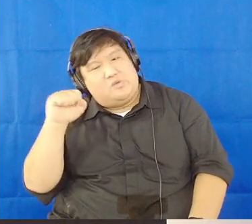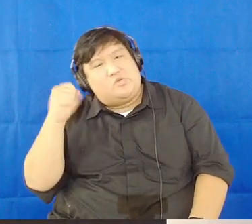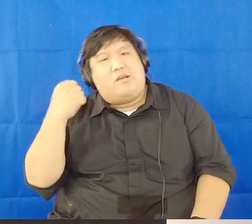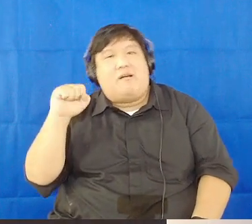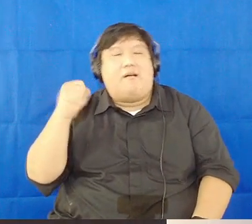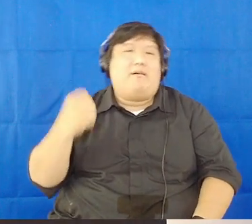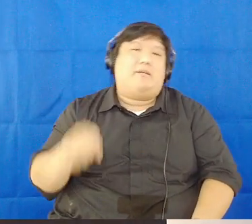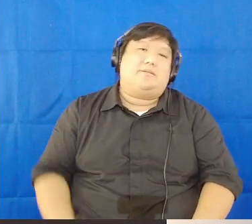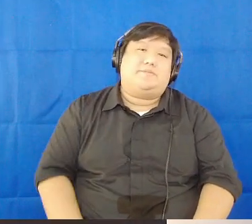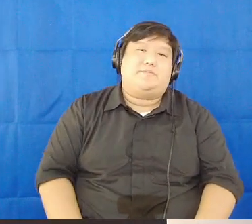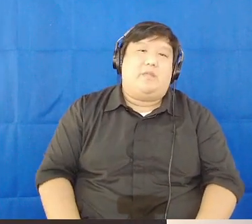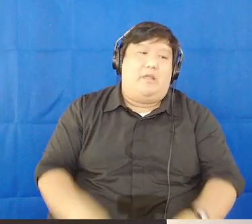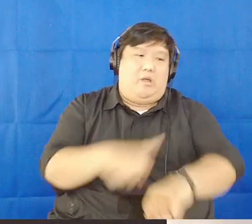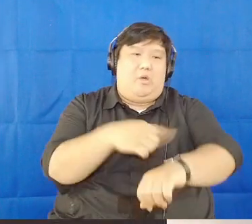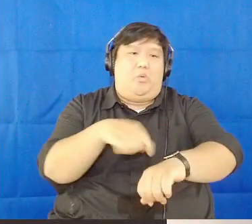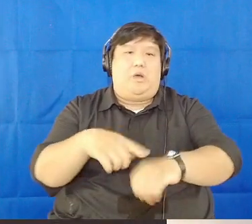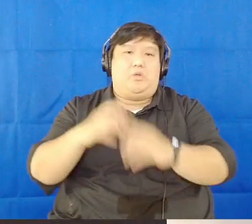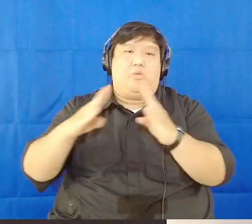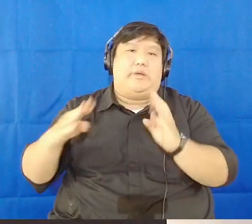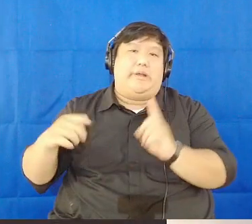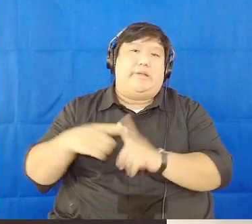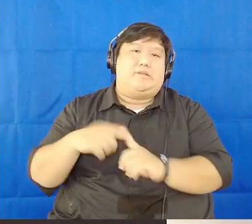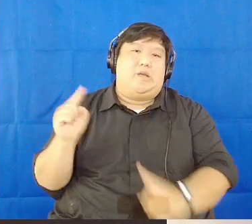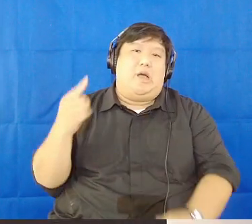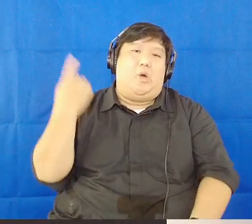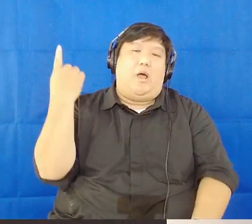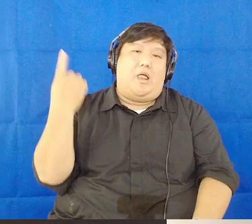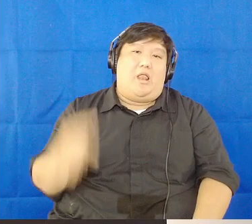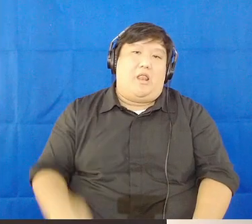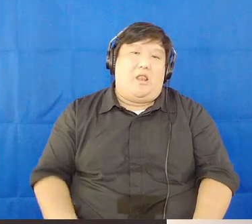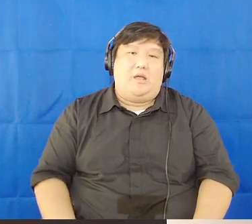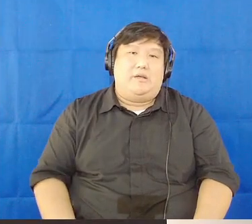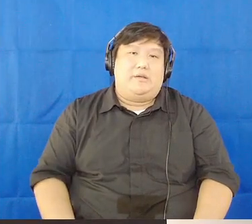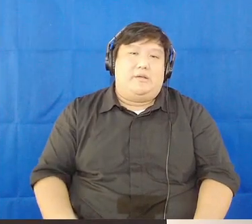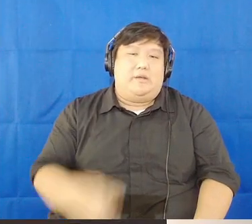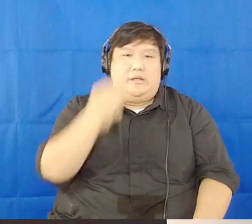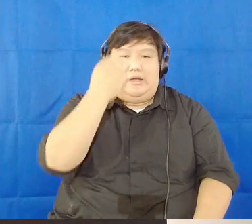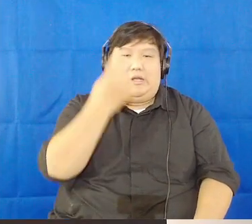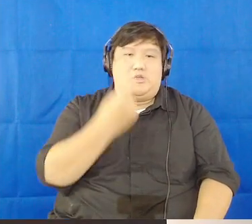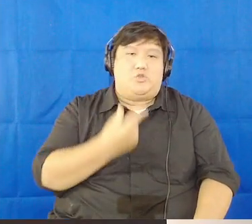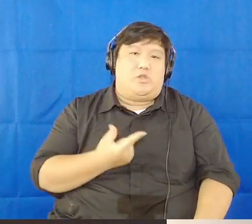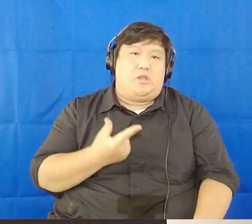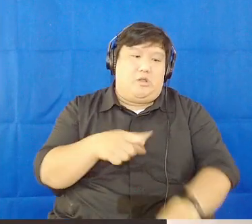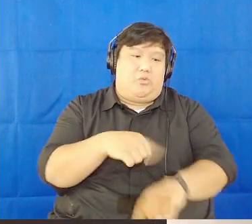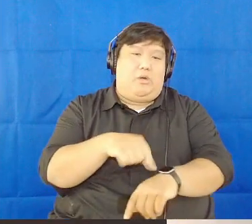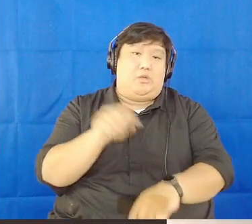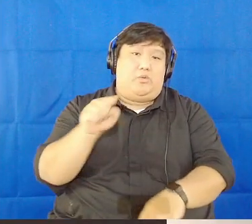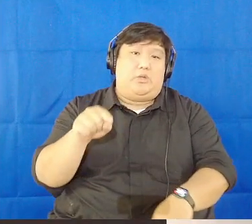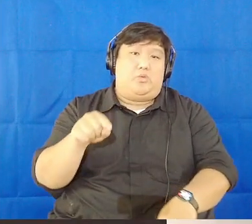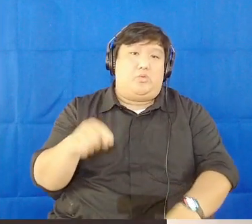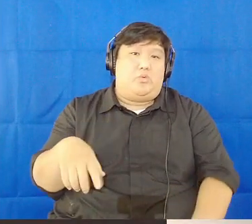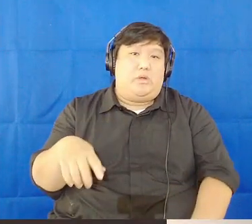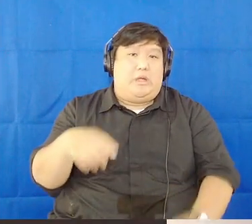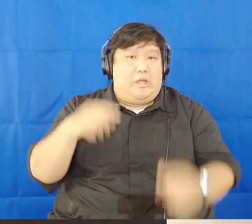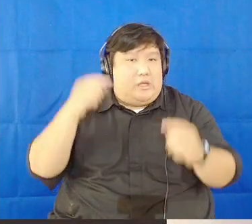masa gereja awal, di mana para murid waktu itu, komunitas gereja waktu itu, memang sudah sungguh